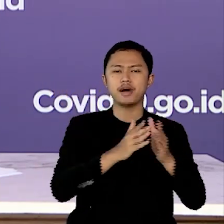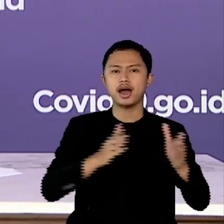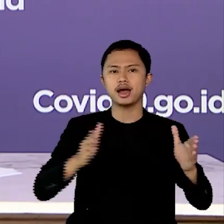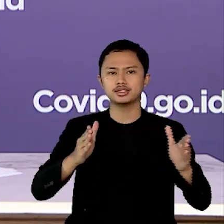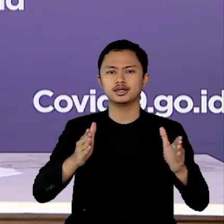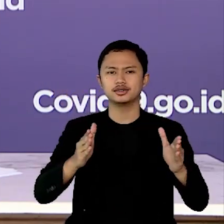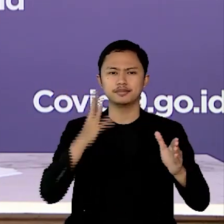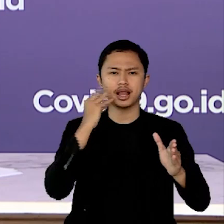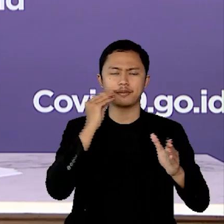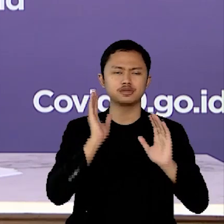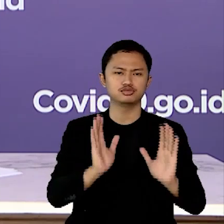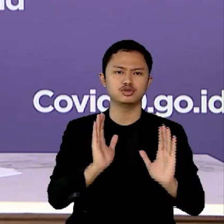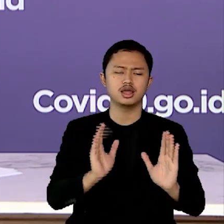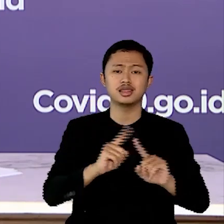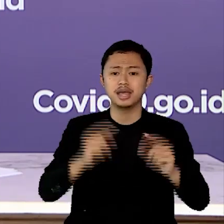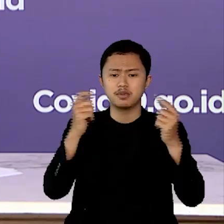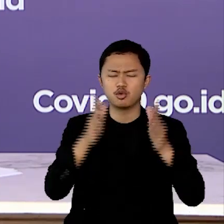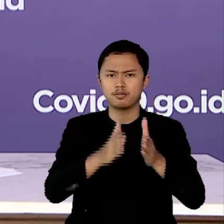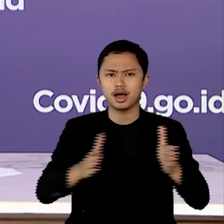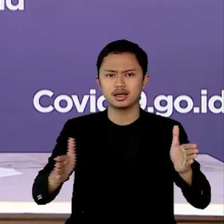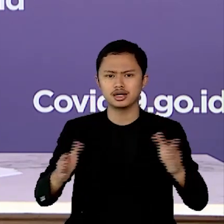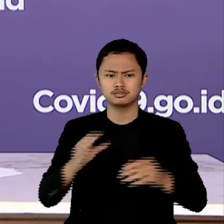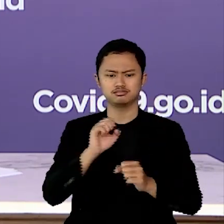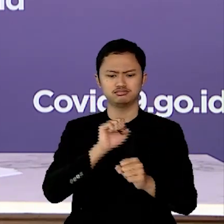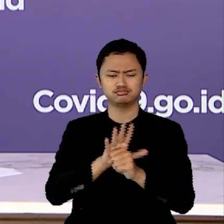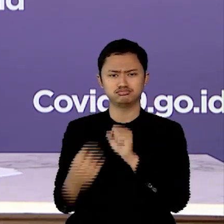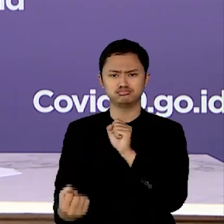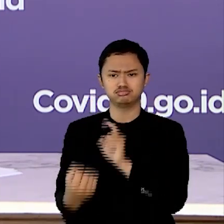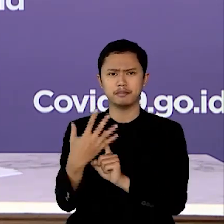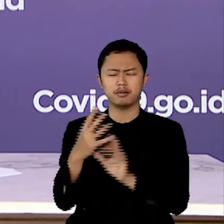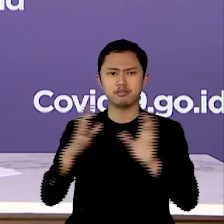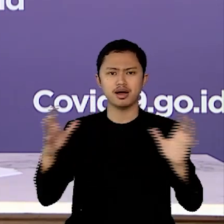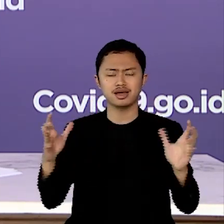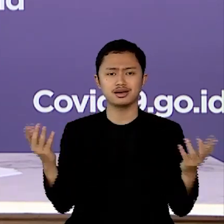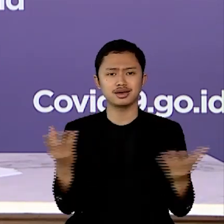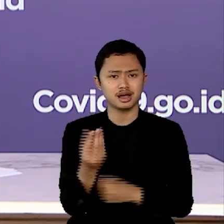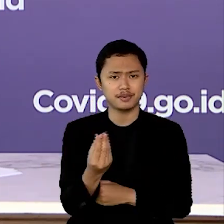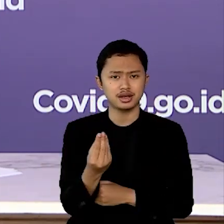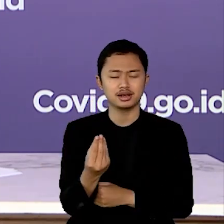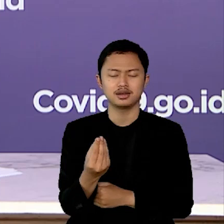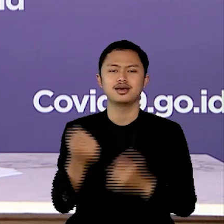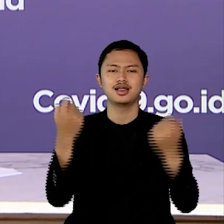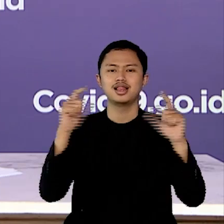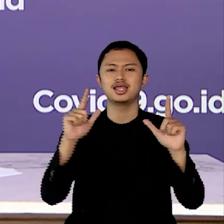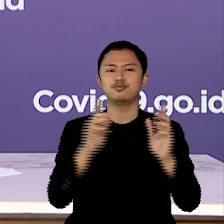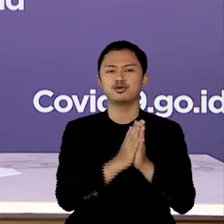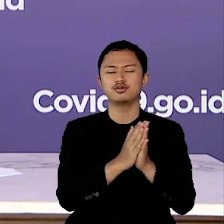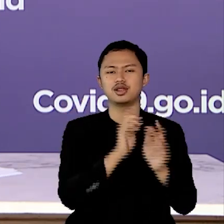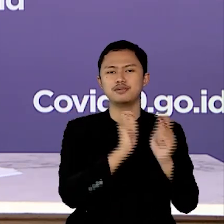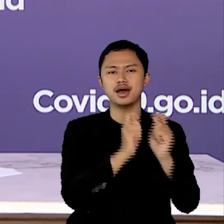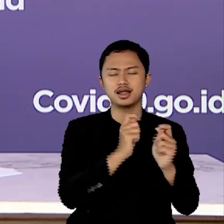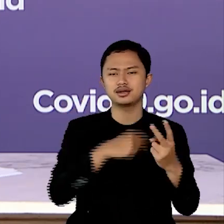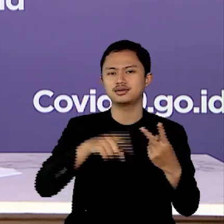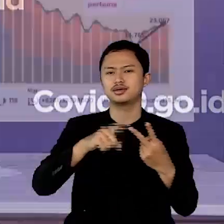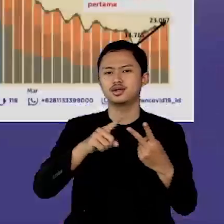panjang namun periode libur yang paling signifikan dampaknya adalah Libur Idul Fitri serta libur Maulid Nabi